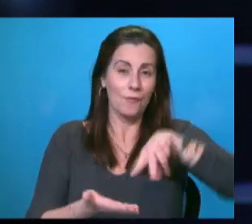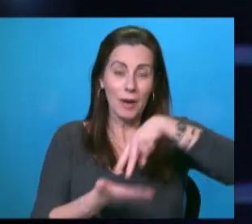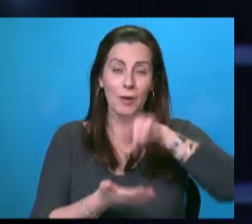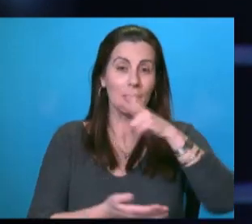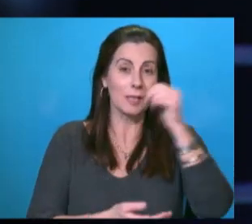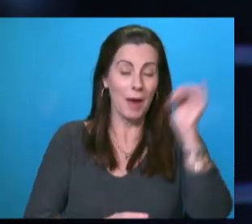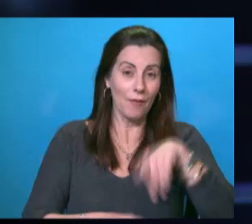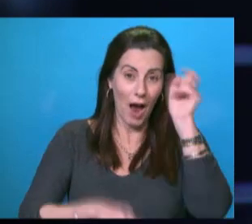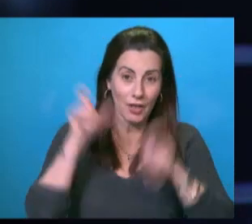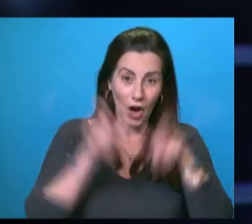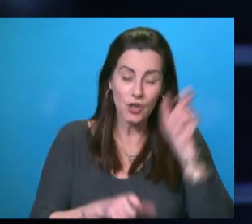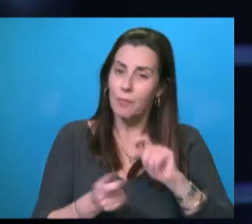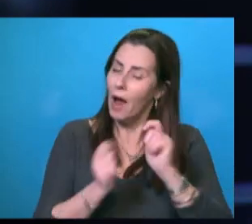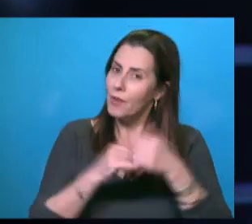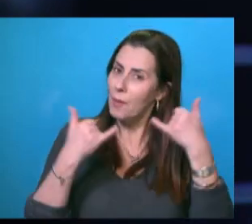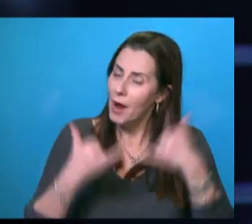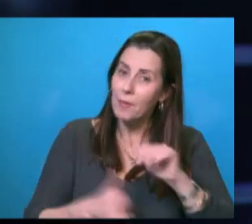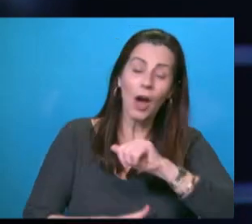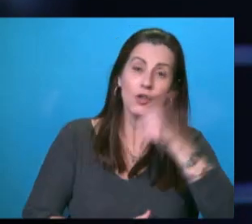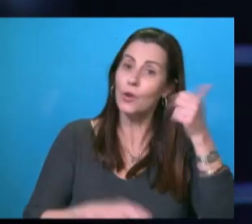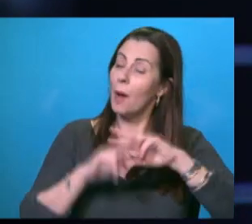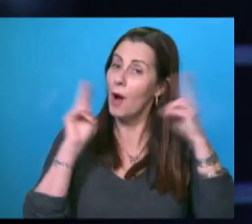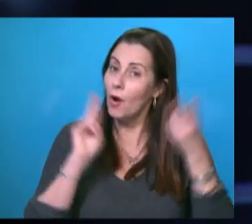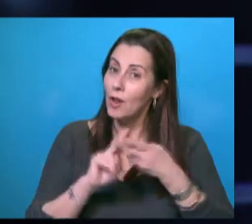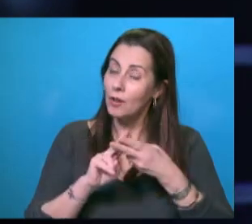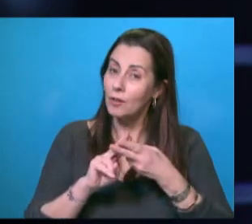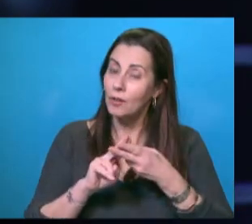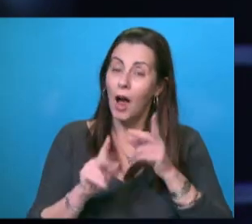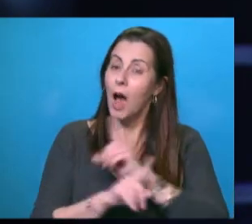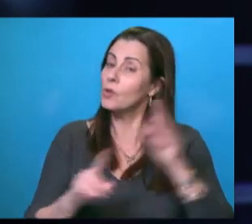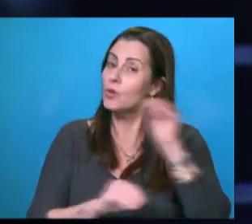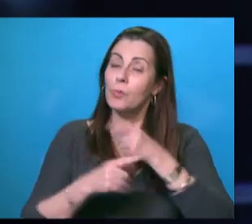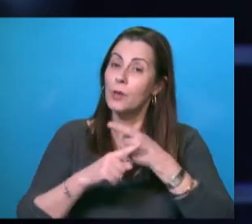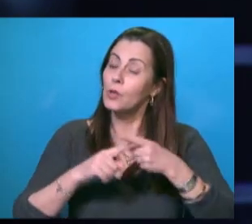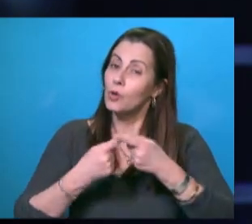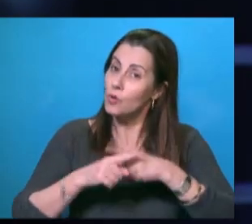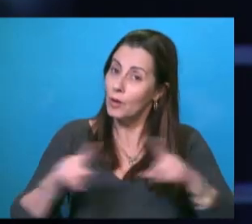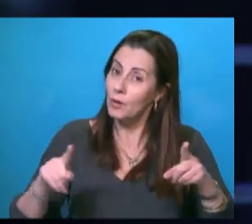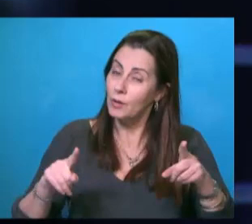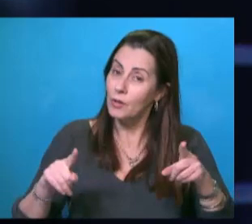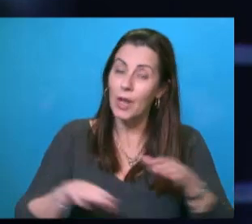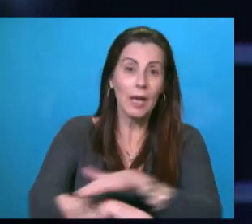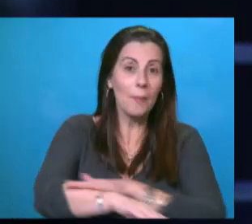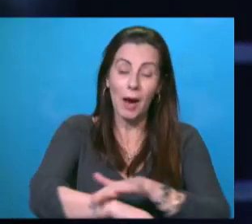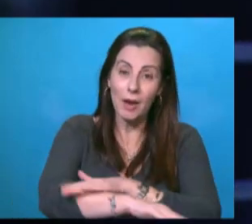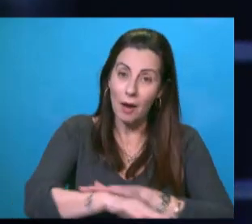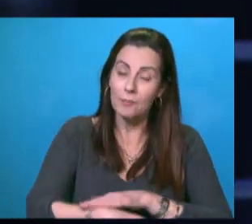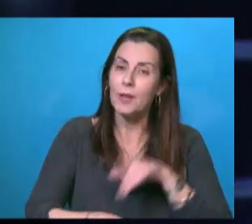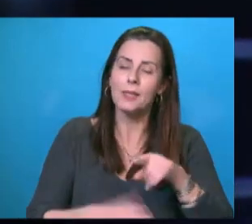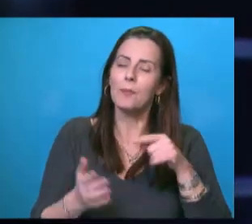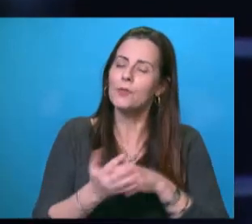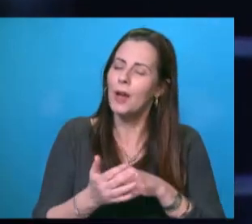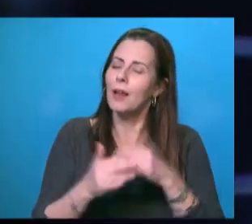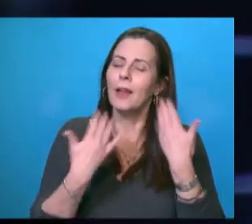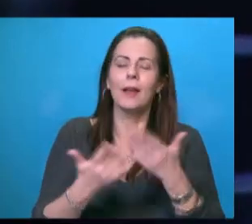אנשים, הפכה מהיום לראשונה בעולם לאסור שימוש בסוגים שונים של קרם הגנה. וזה כדי לספק הגנה